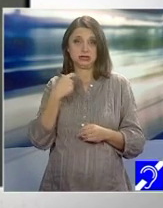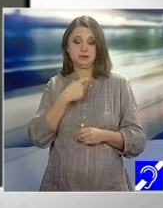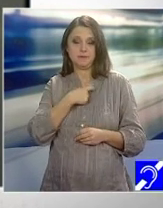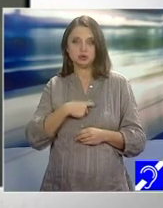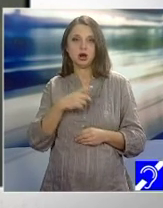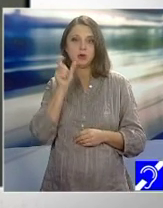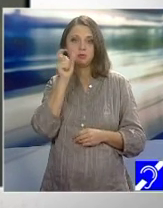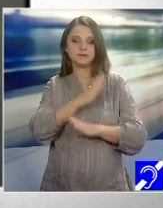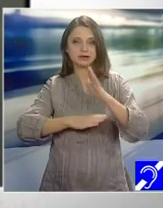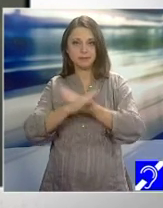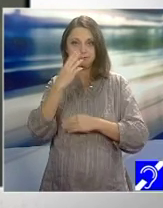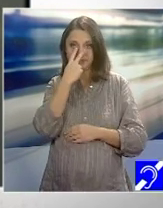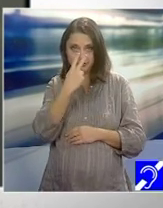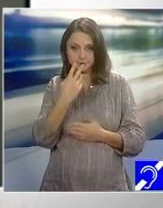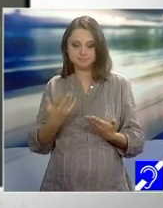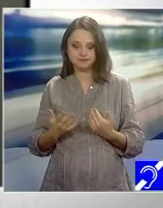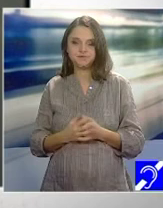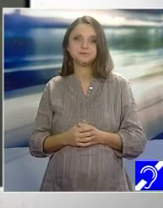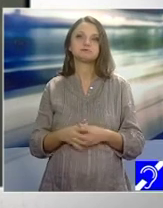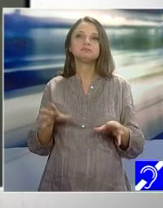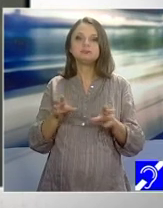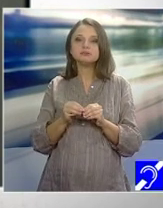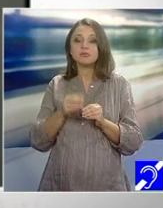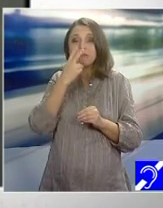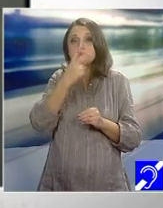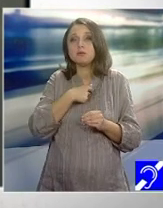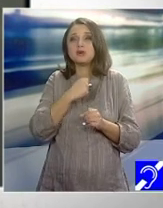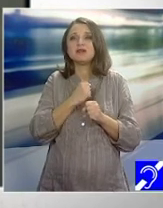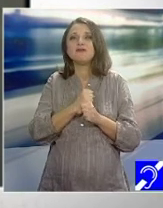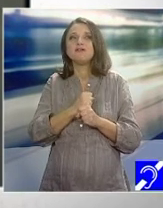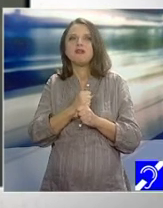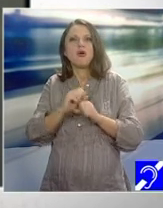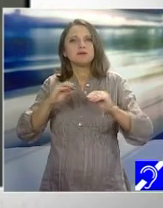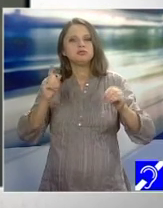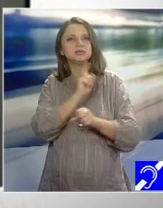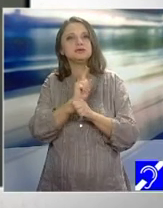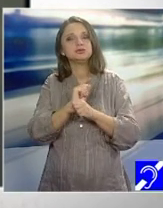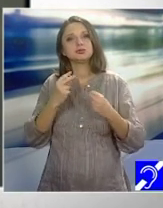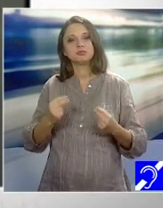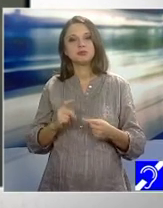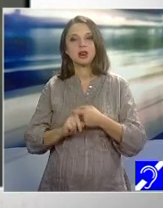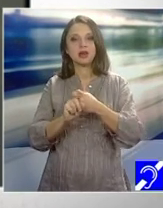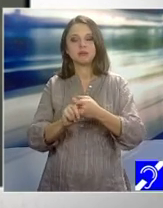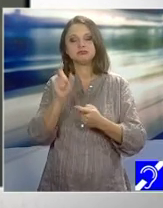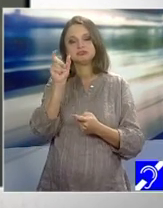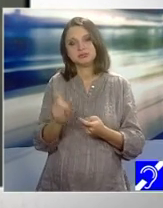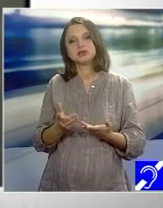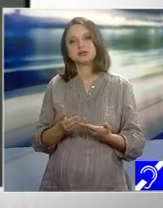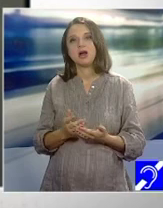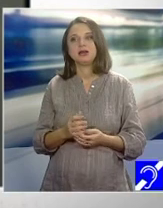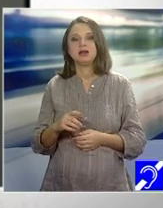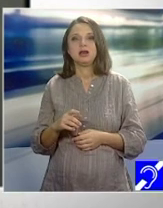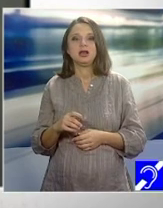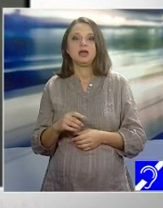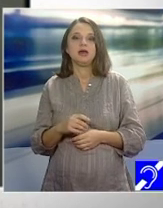și combinând cele două lucruri, mi-am dat seama că se pot face foarte multe lucruri bune în acest sens pentru tinerii și